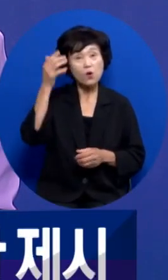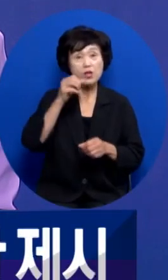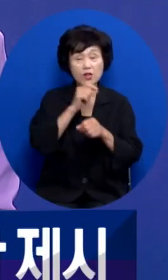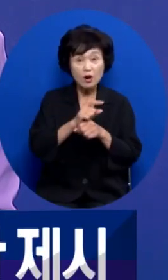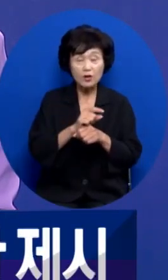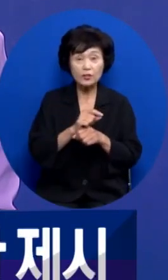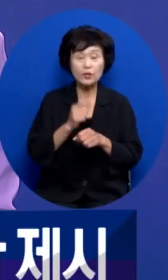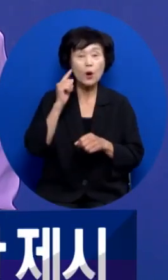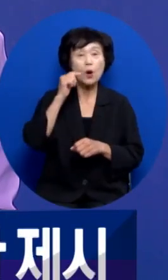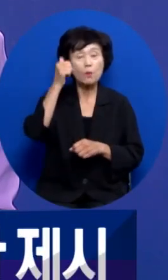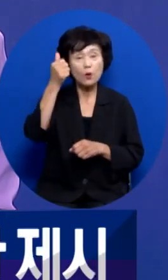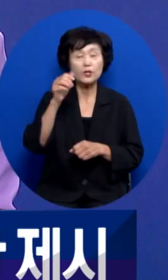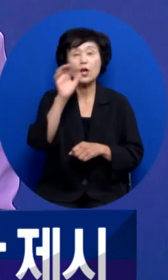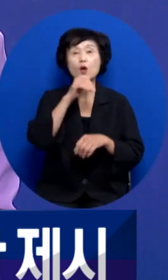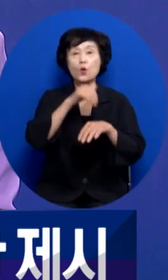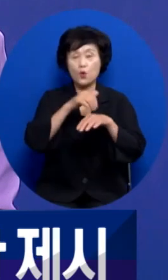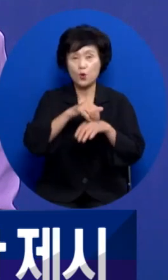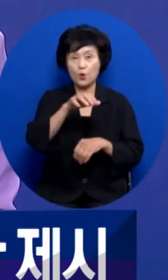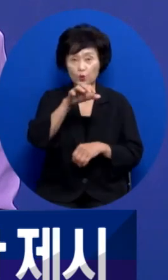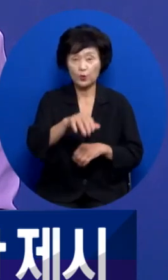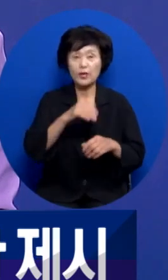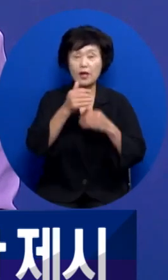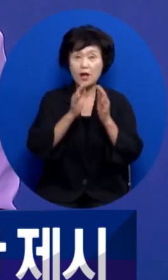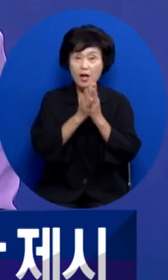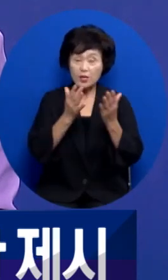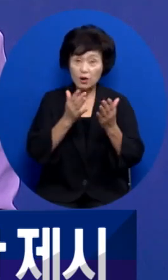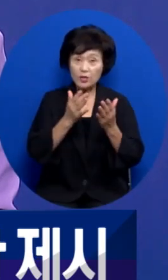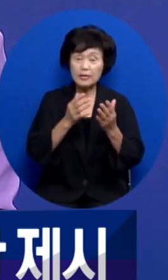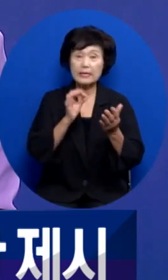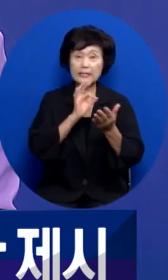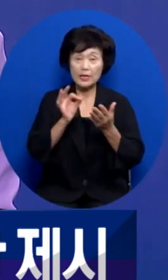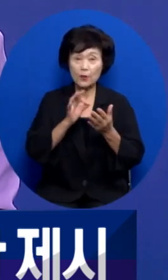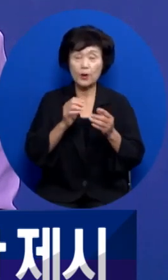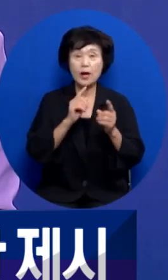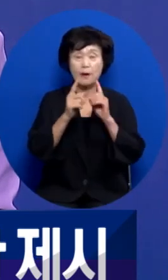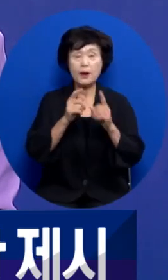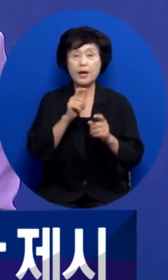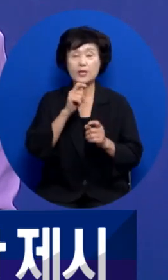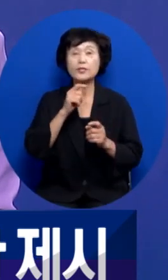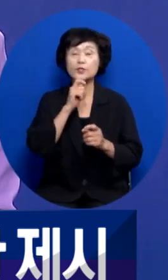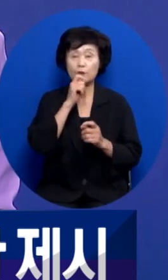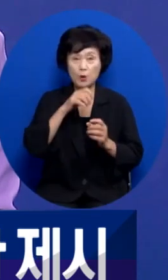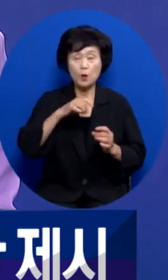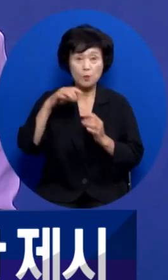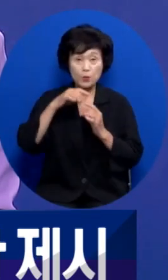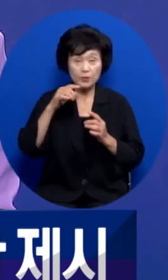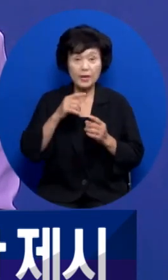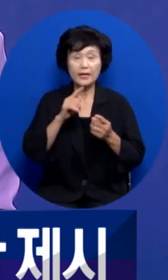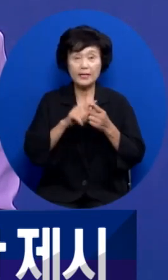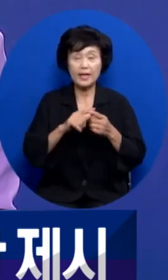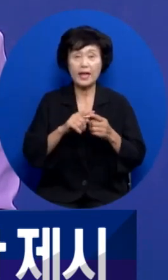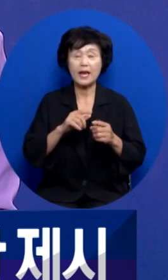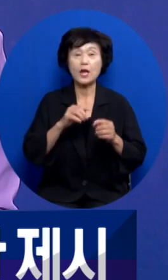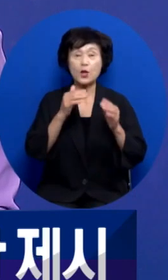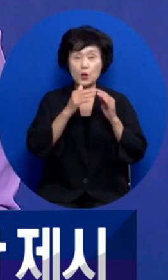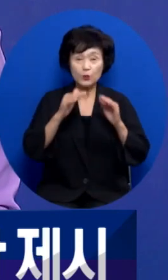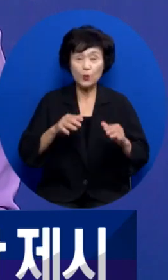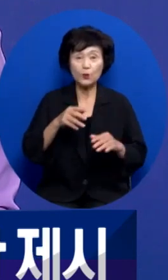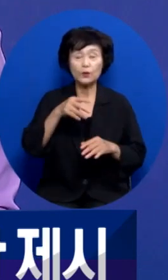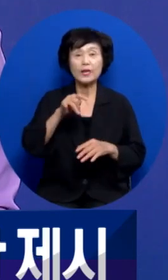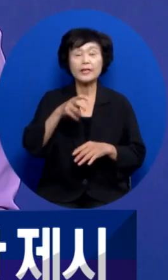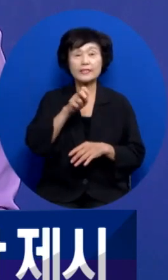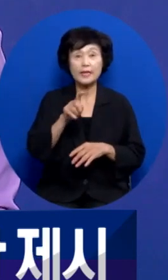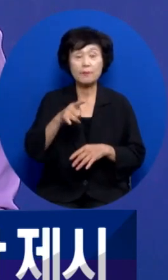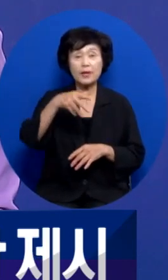한국영성목회훈련원이 동네 세매줄 성경 사용법과 말씀 묵상 노하우를 전수하기 위한 동네 세매줄 성경 읽기 세미나를 개최했습니다.